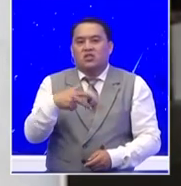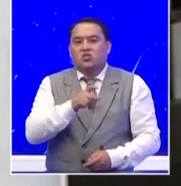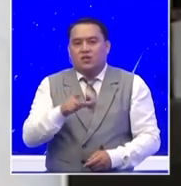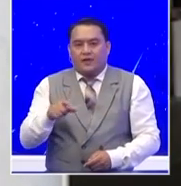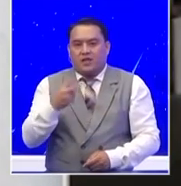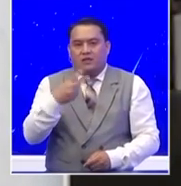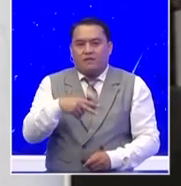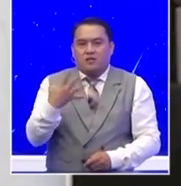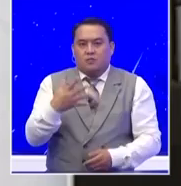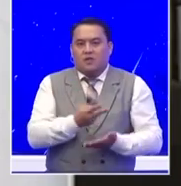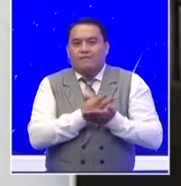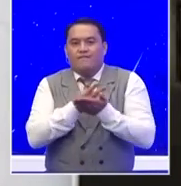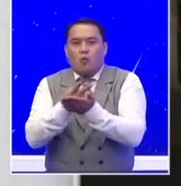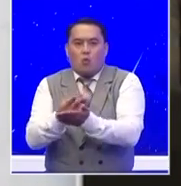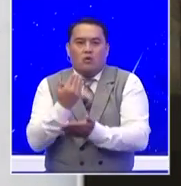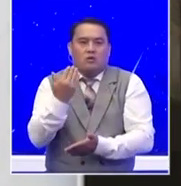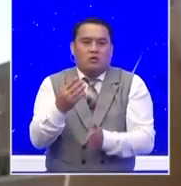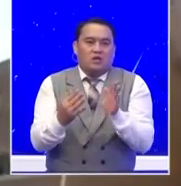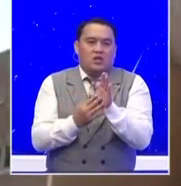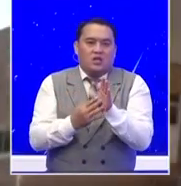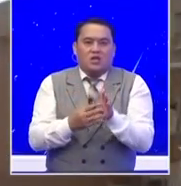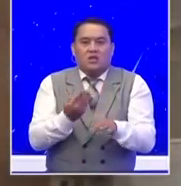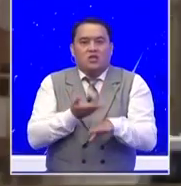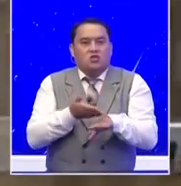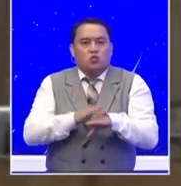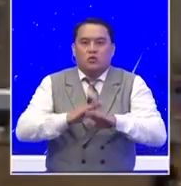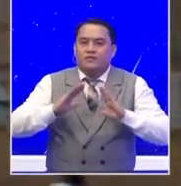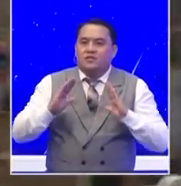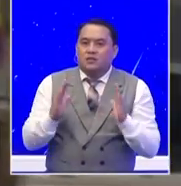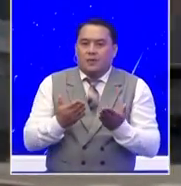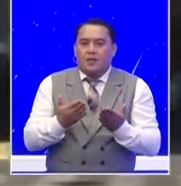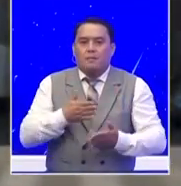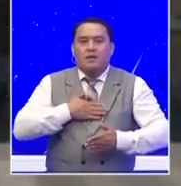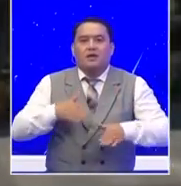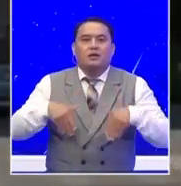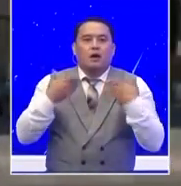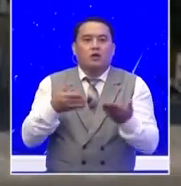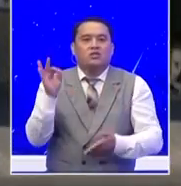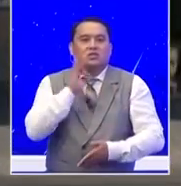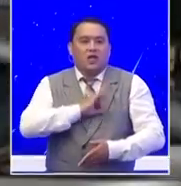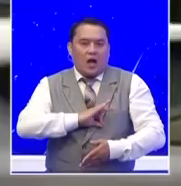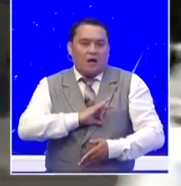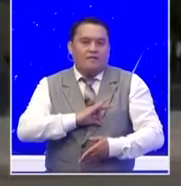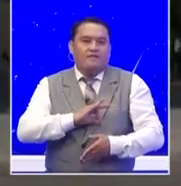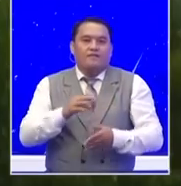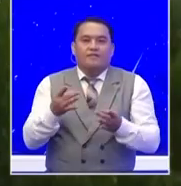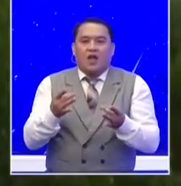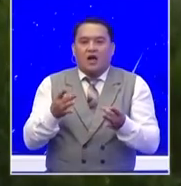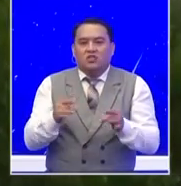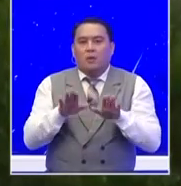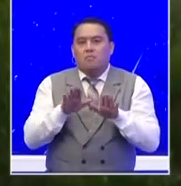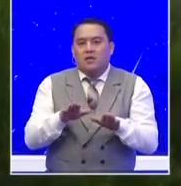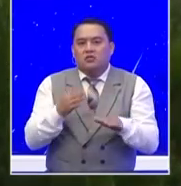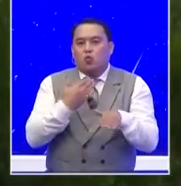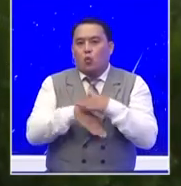человек. 25 госпитализированы, 9 из них находятся в реанимации. Мы рекомендуем использовать репелленты, а также избегать влажных